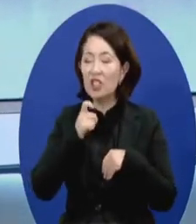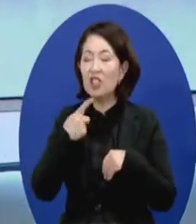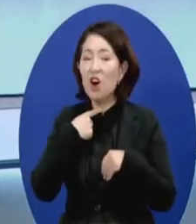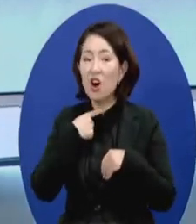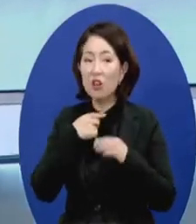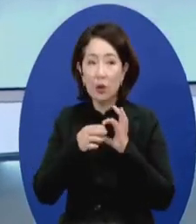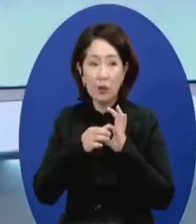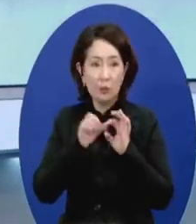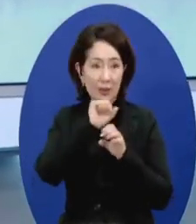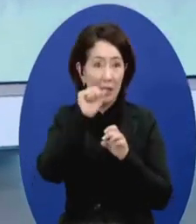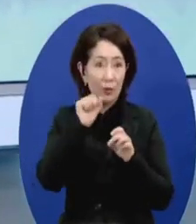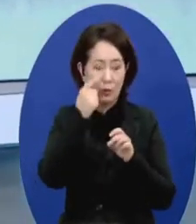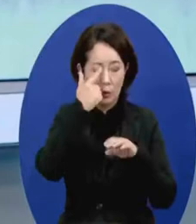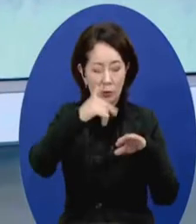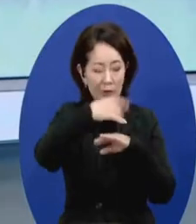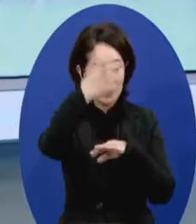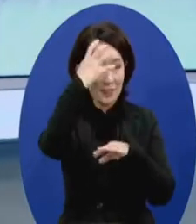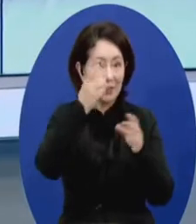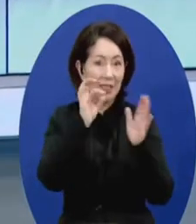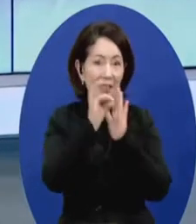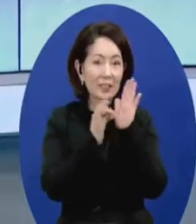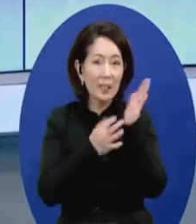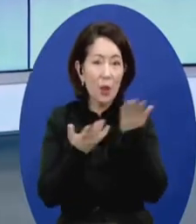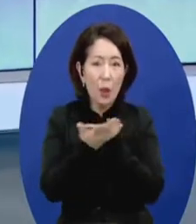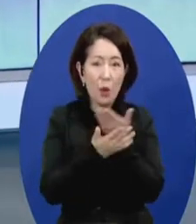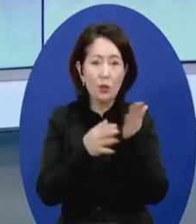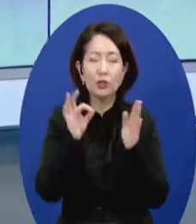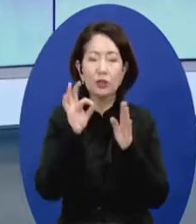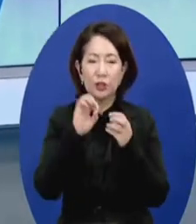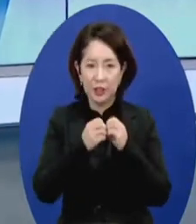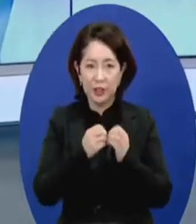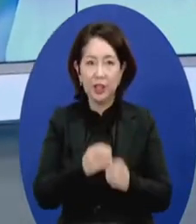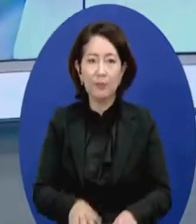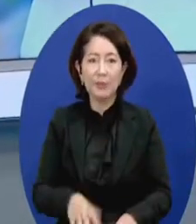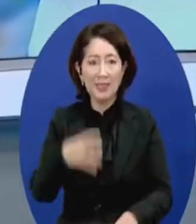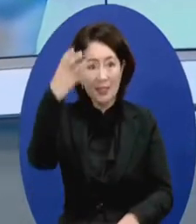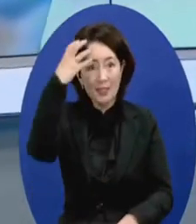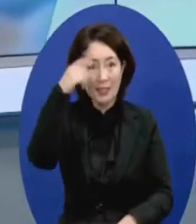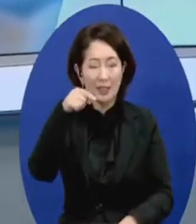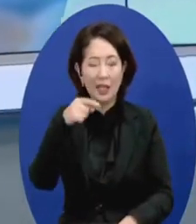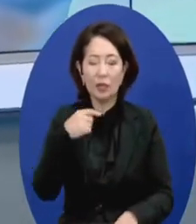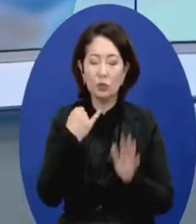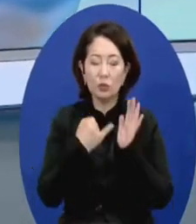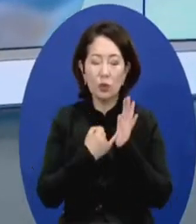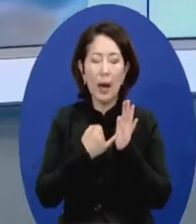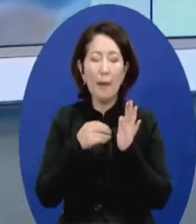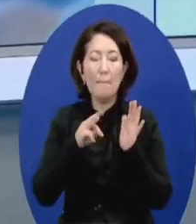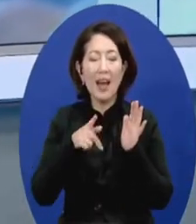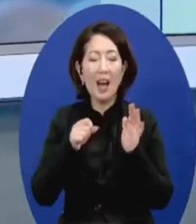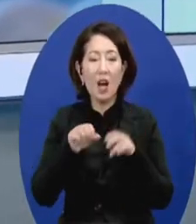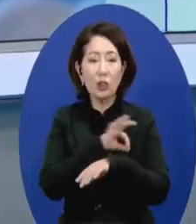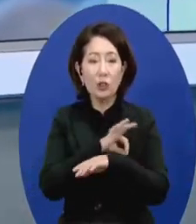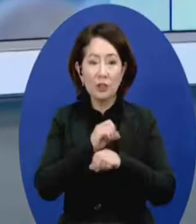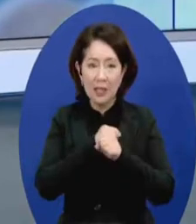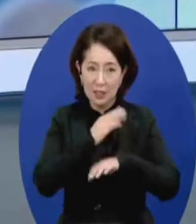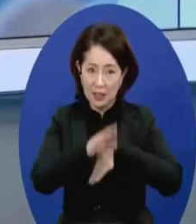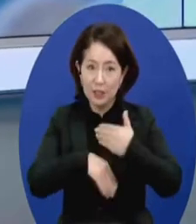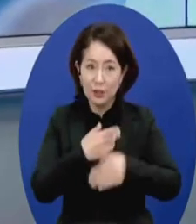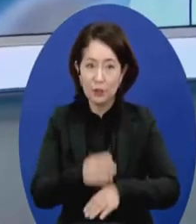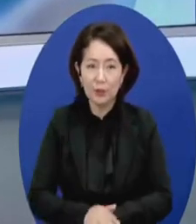асуудлаар Монгол Улсын засгийн газрын хэлэлцээрийн төслийг боловсруулна. Засгийн газар 6 мега төслийн ажлыг